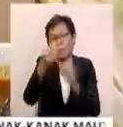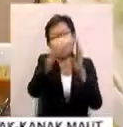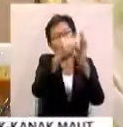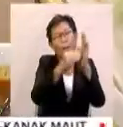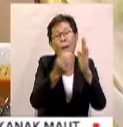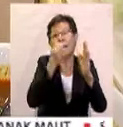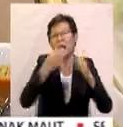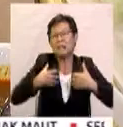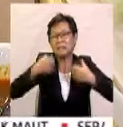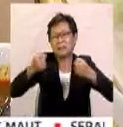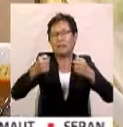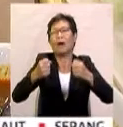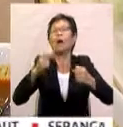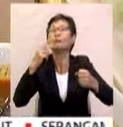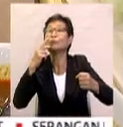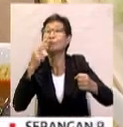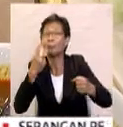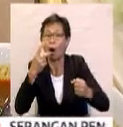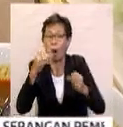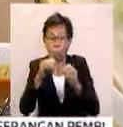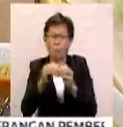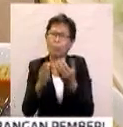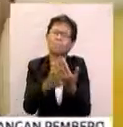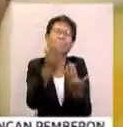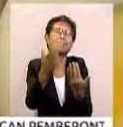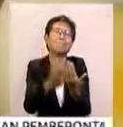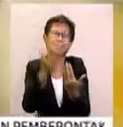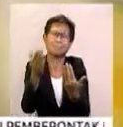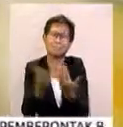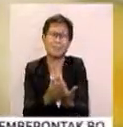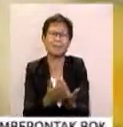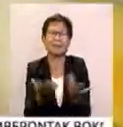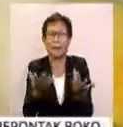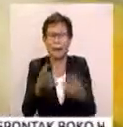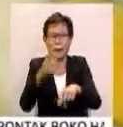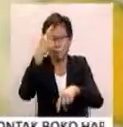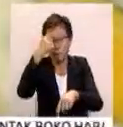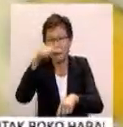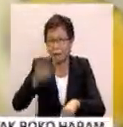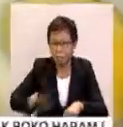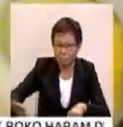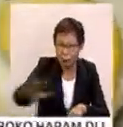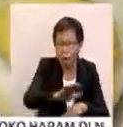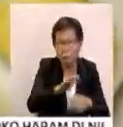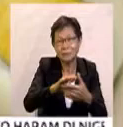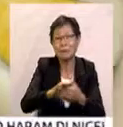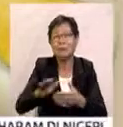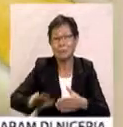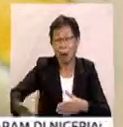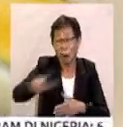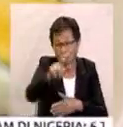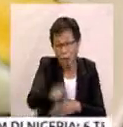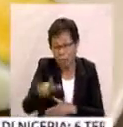sihat berasaskan sayur dengan lebih mudah. Lebih-lebih lagi bagi mereka yang selama ini